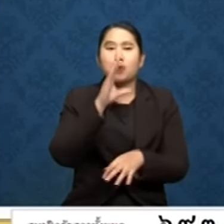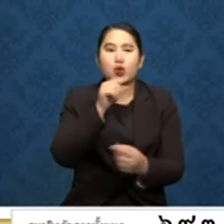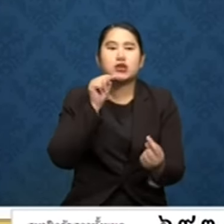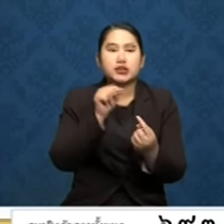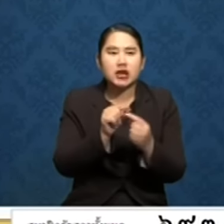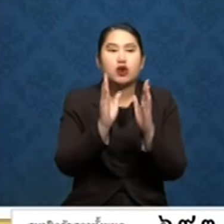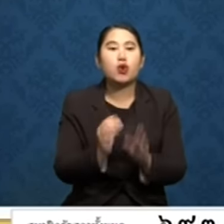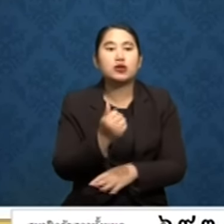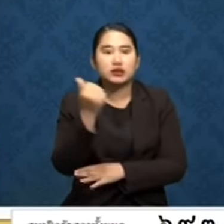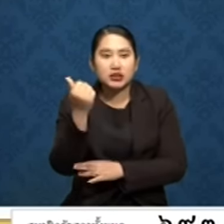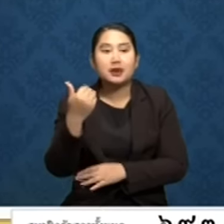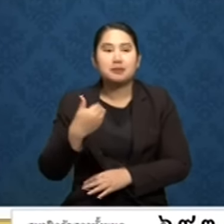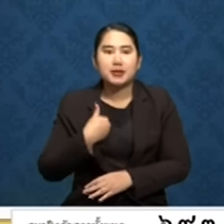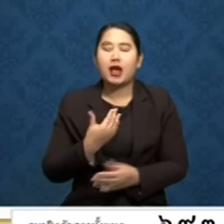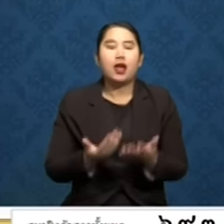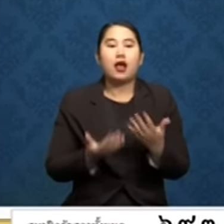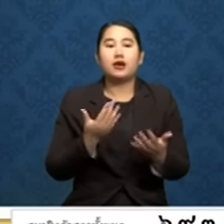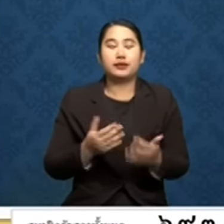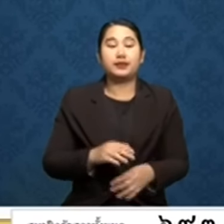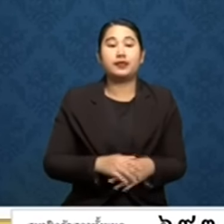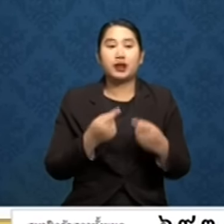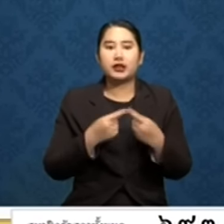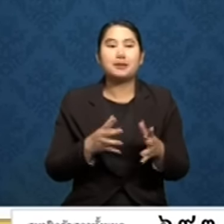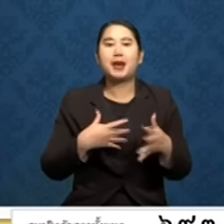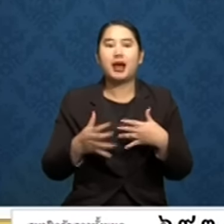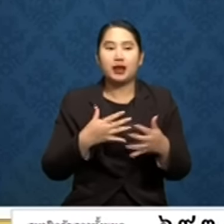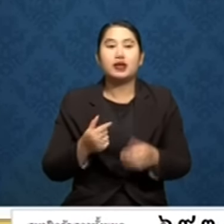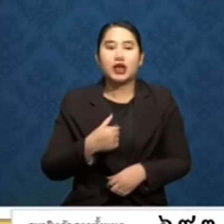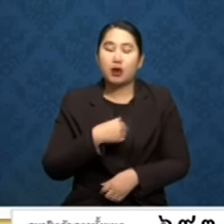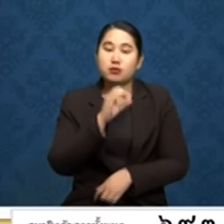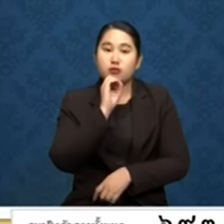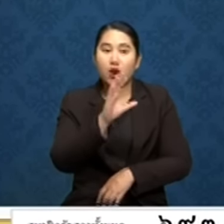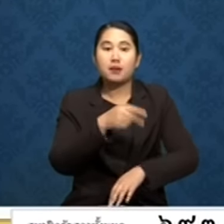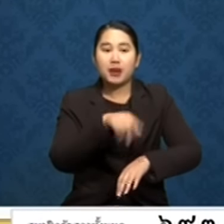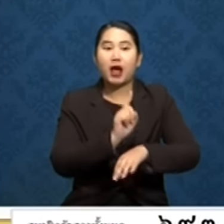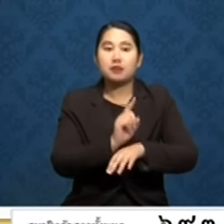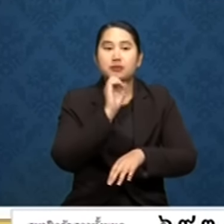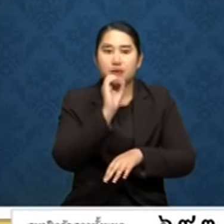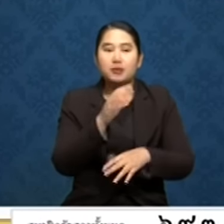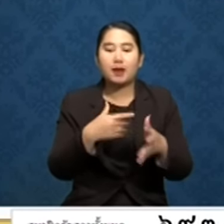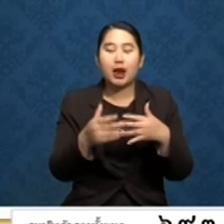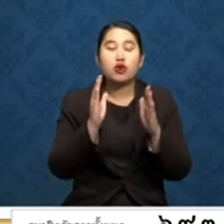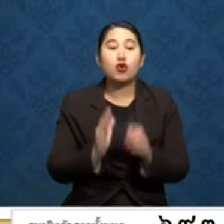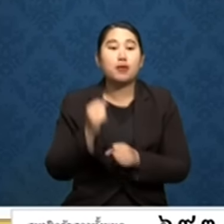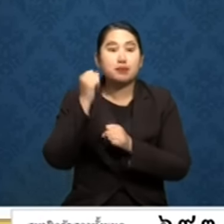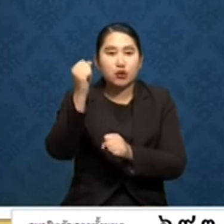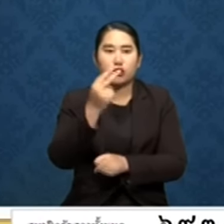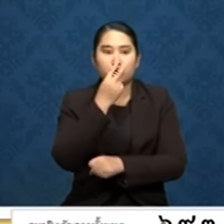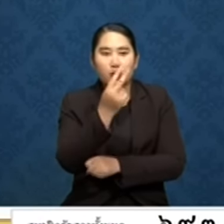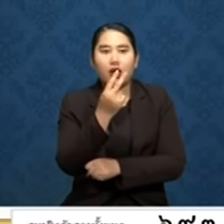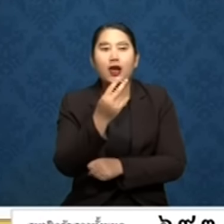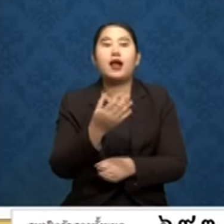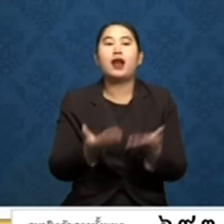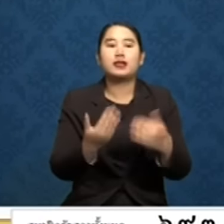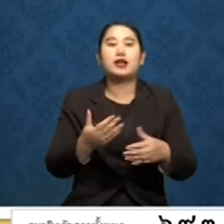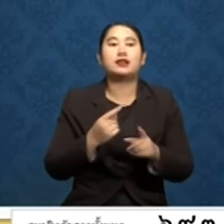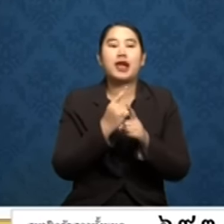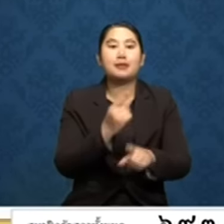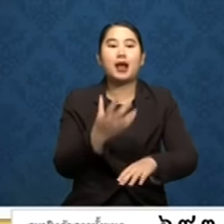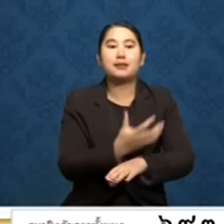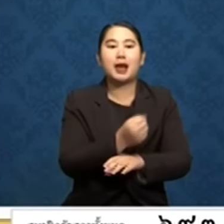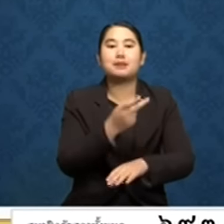ายนอกไม่ว่าจะเป็นเมื่อไรก็แล้วแต่ว่าไม่เป็นไรถ้าท่านประธานบอกว่ามีผู้ประท้วงก็เห็นว่าไม่จำเป็นอันนั้นเป็นอำนาจทีหลังครับผม